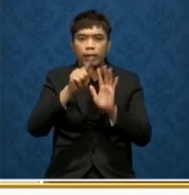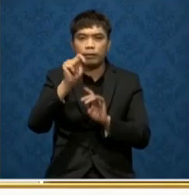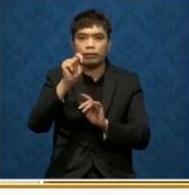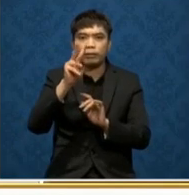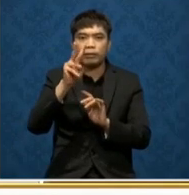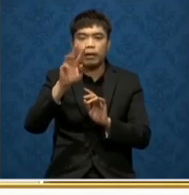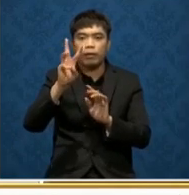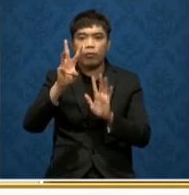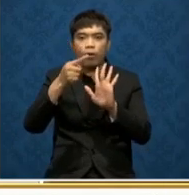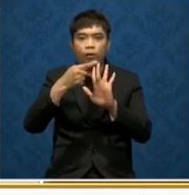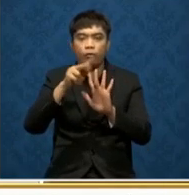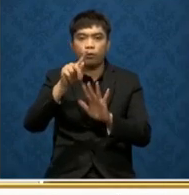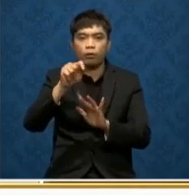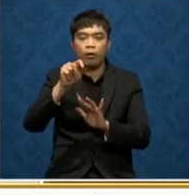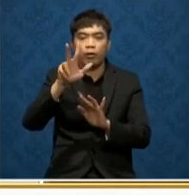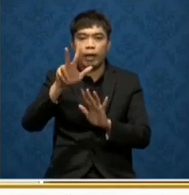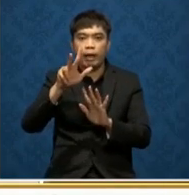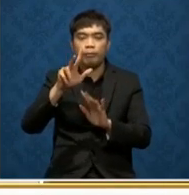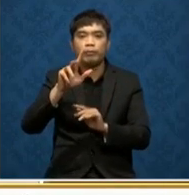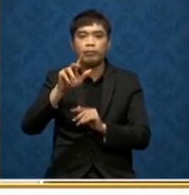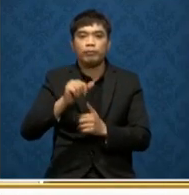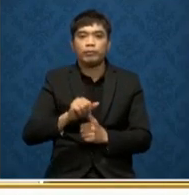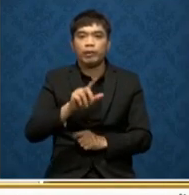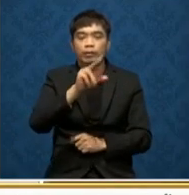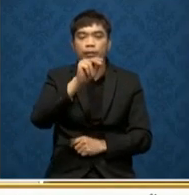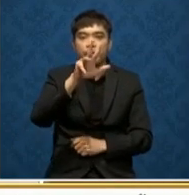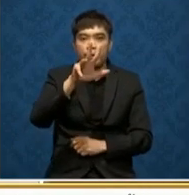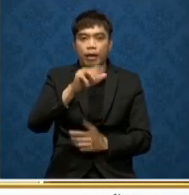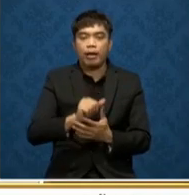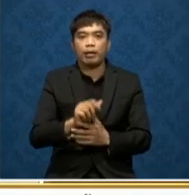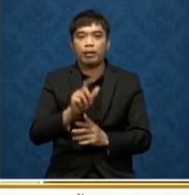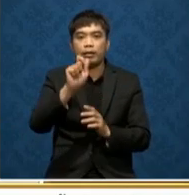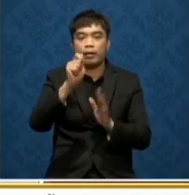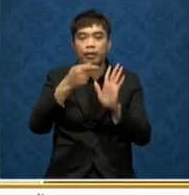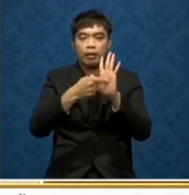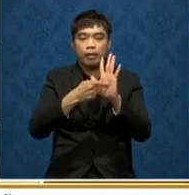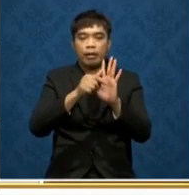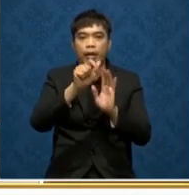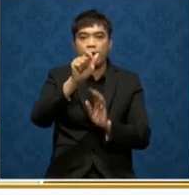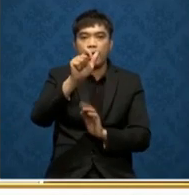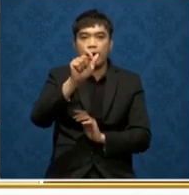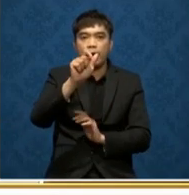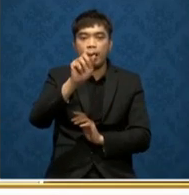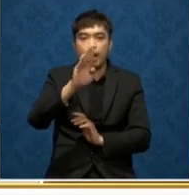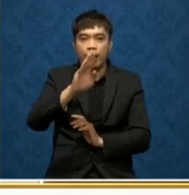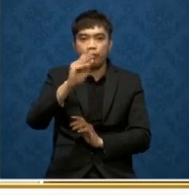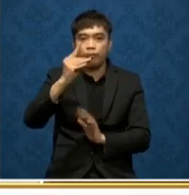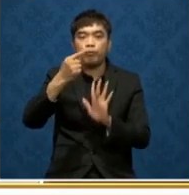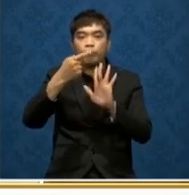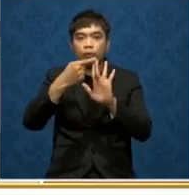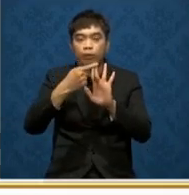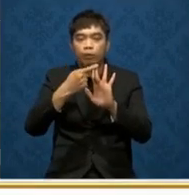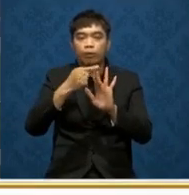รณและ35นายอับดุลอายีสามเมง